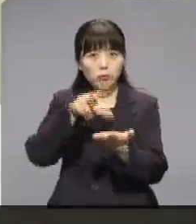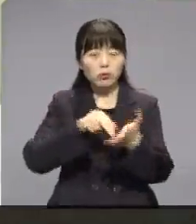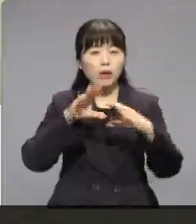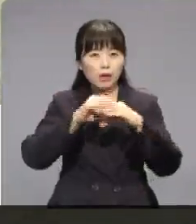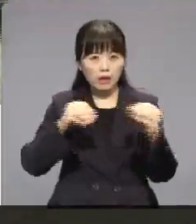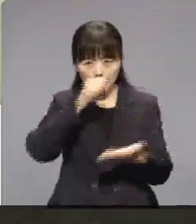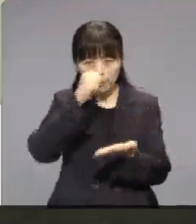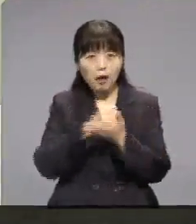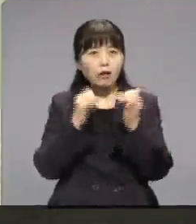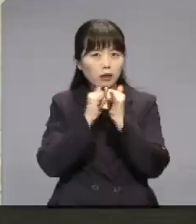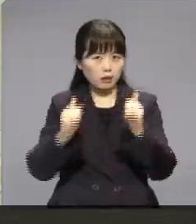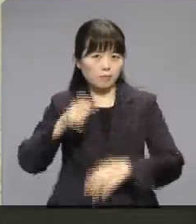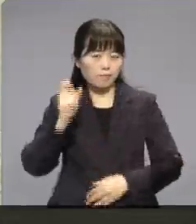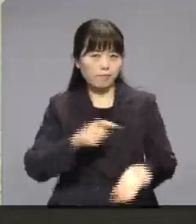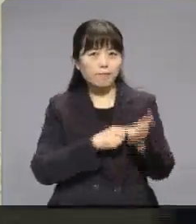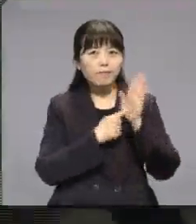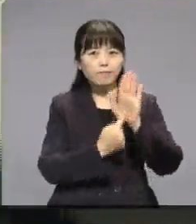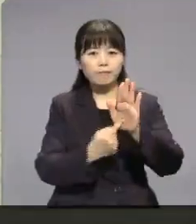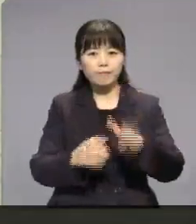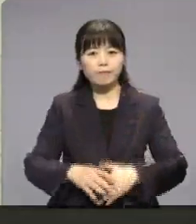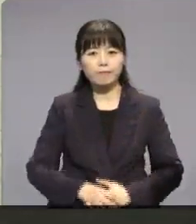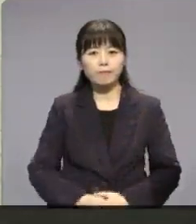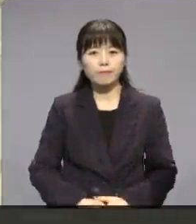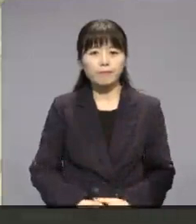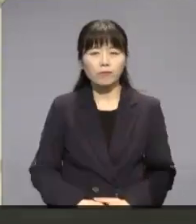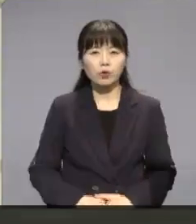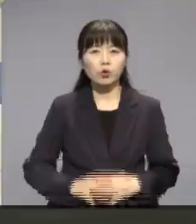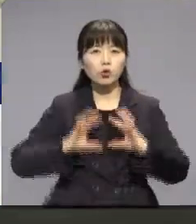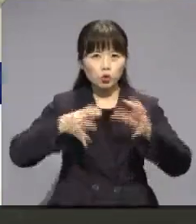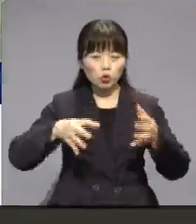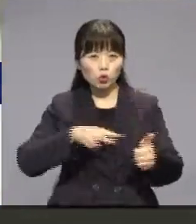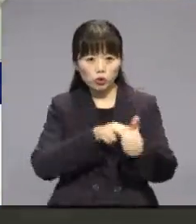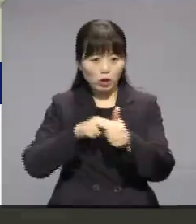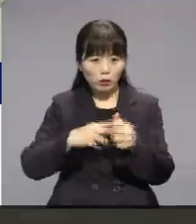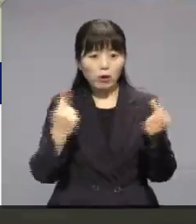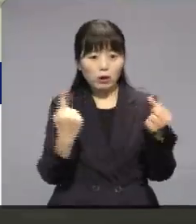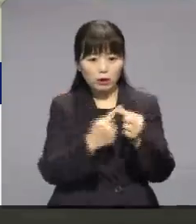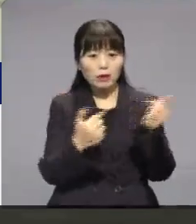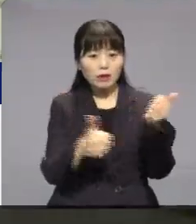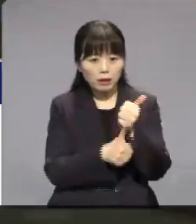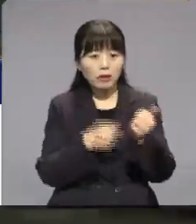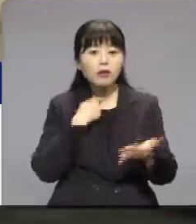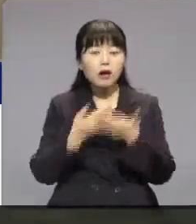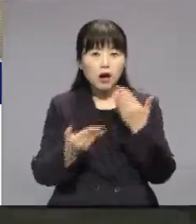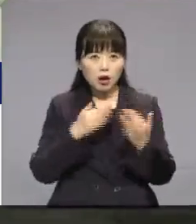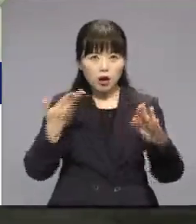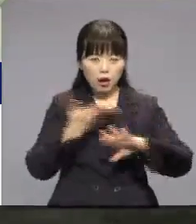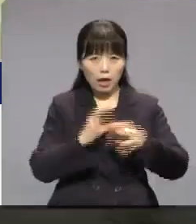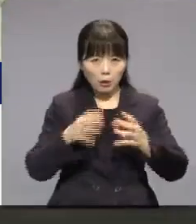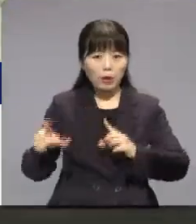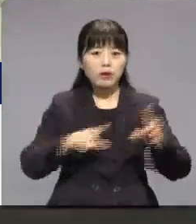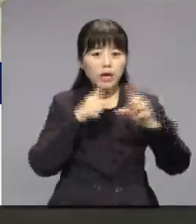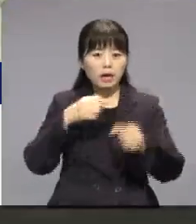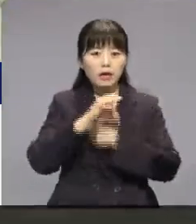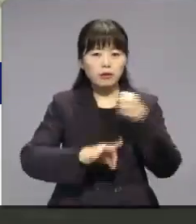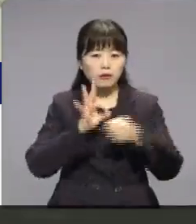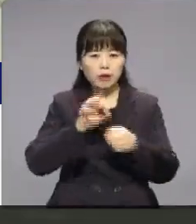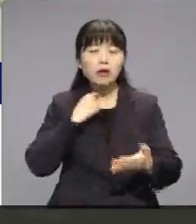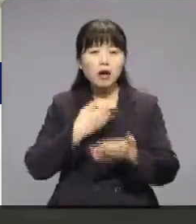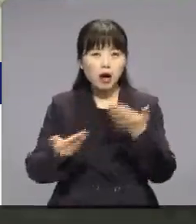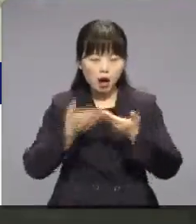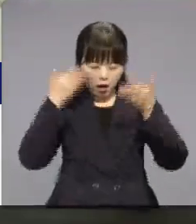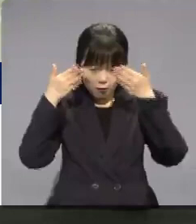해결 적임자임을 강조했습니다. 국정원 1차장으로서의 경험, 해외 생활 10년의 경험을 다